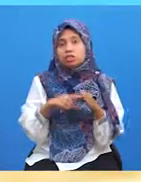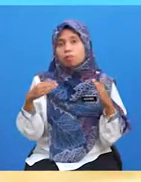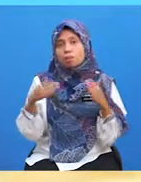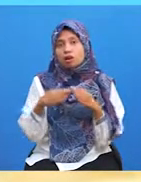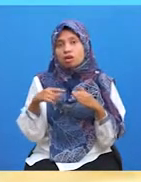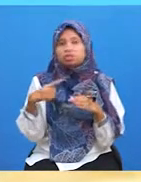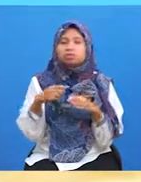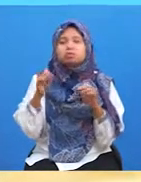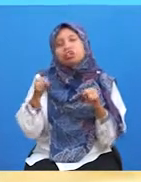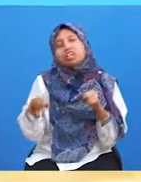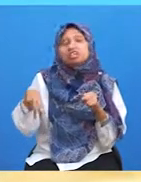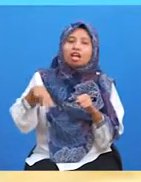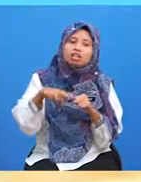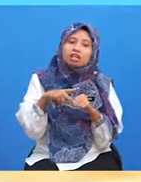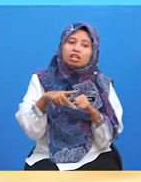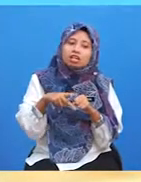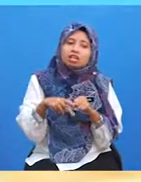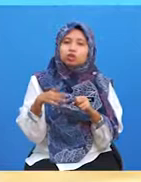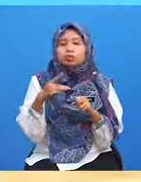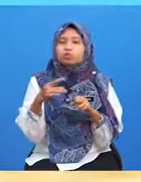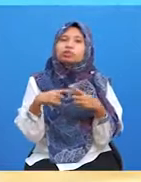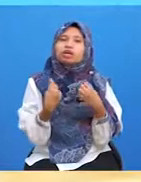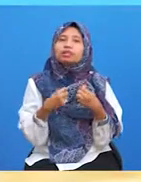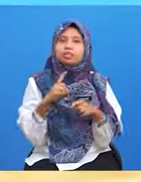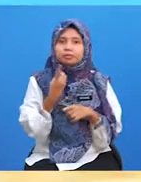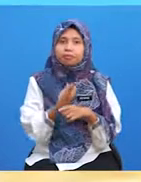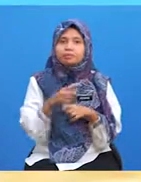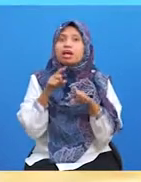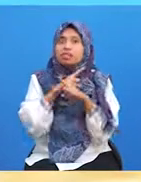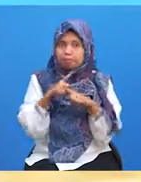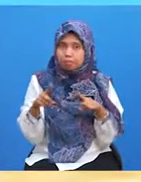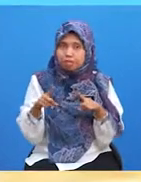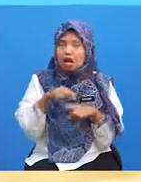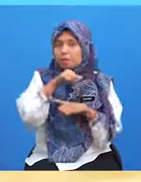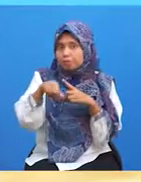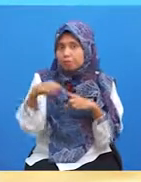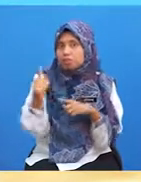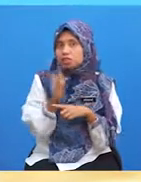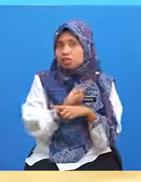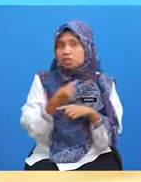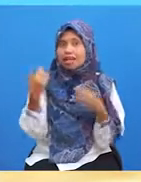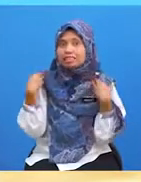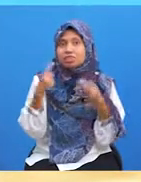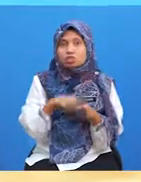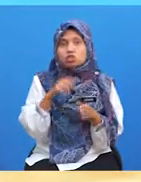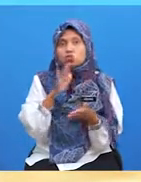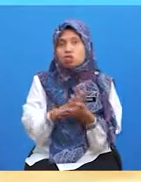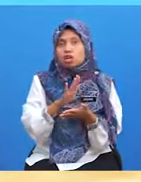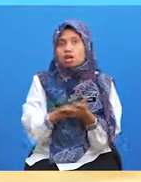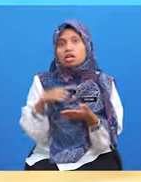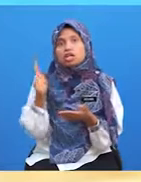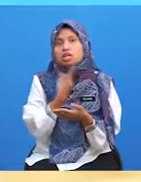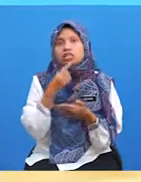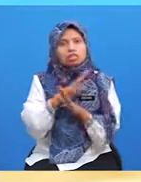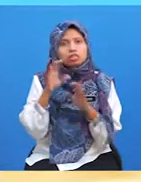bebas berlegar-legar dalam rumah. Tetapi, apabila kita berada di sekolah, kita tidak